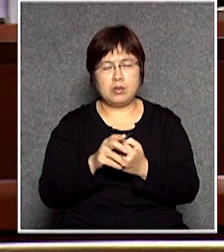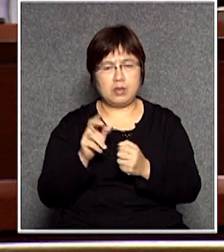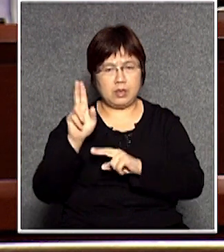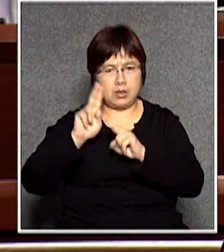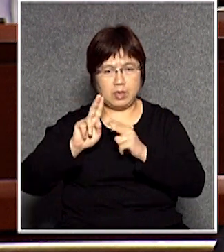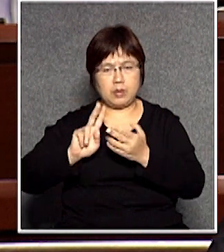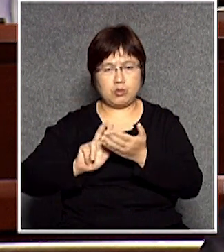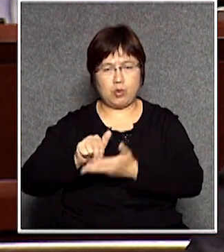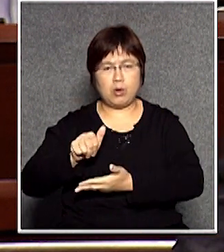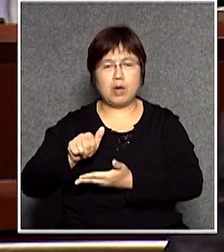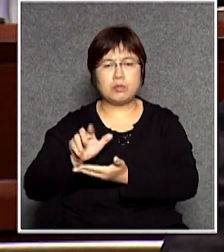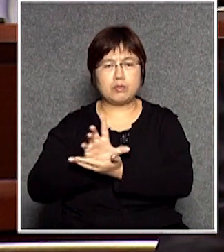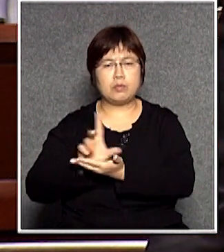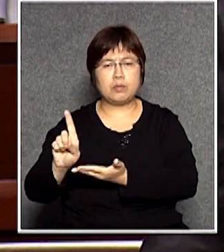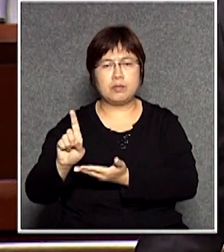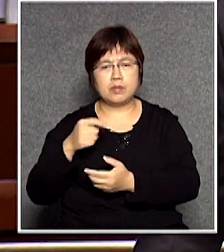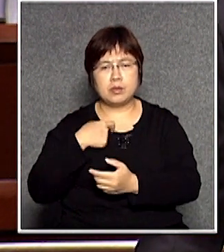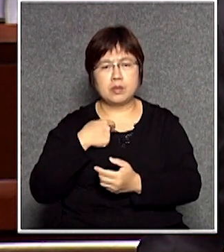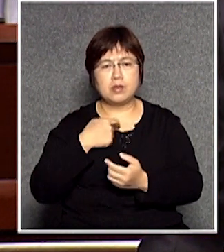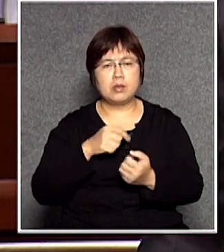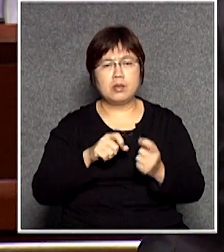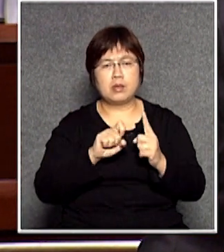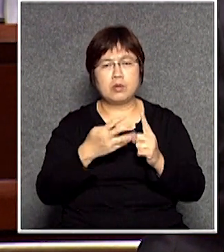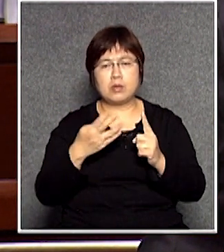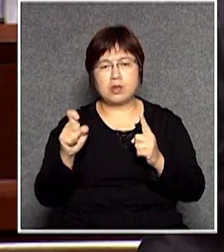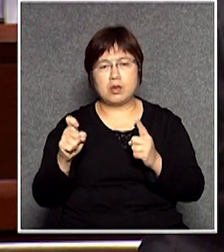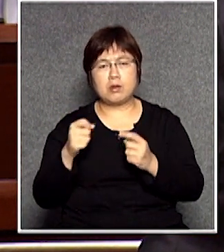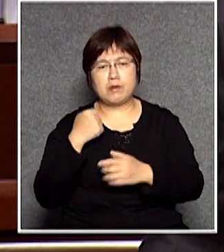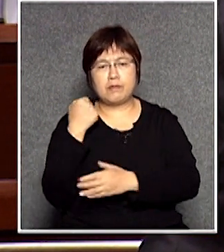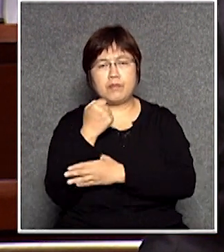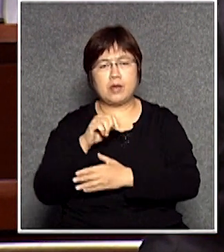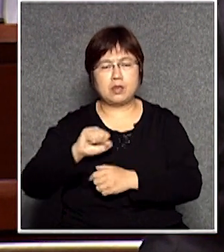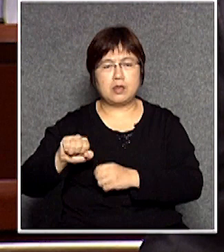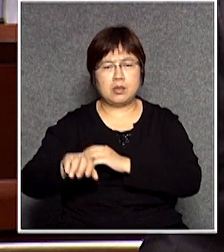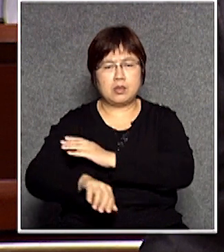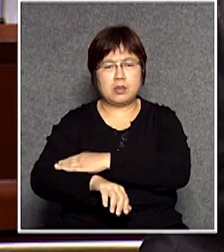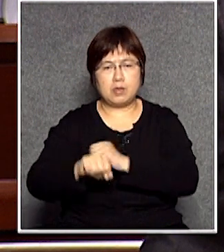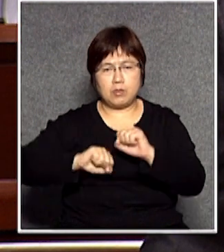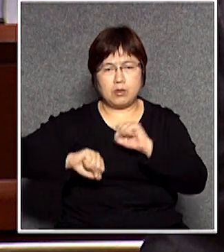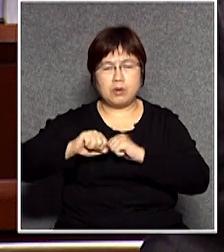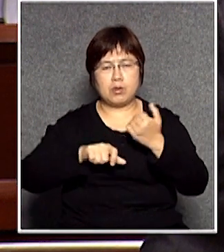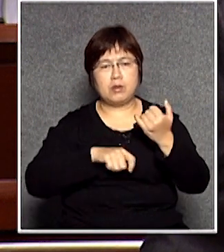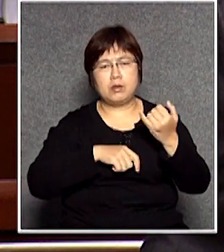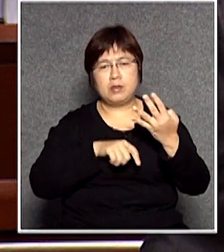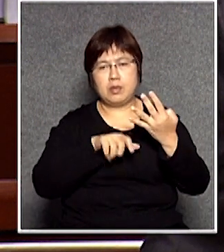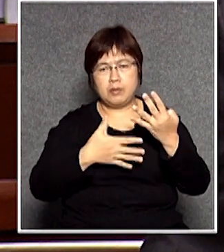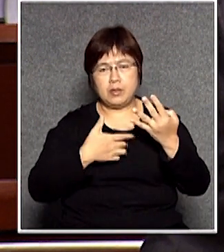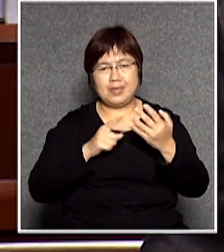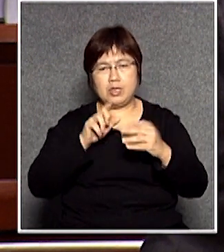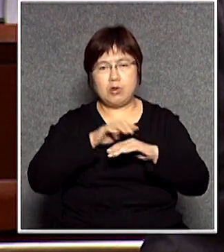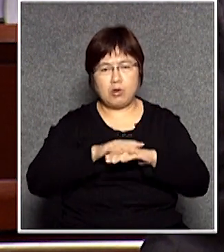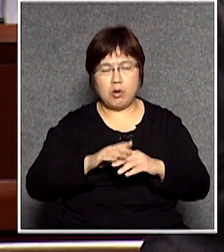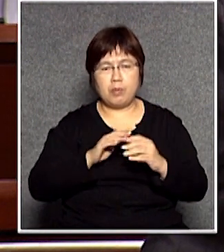科的時候，一定要將49年的反右運動、文化大革命、45天安門事件、64事件、劉曉